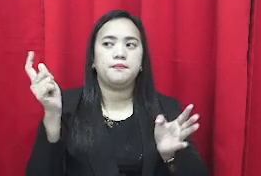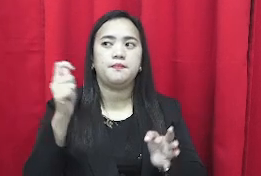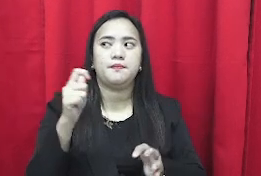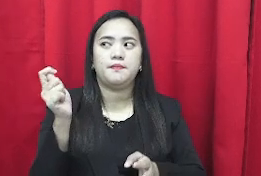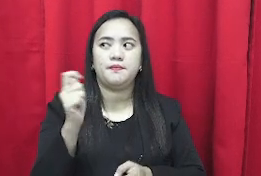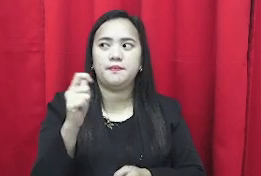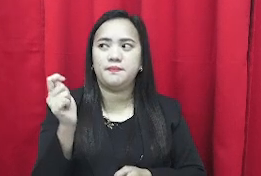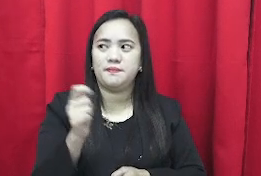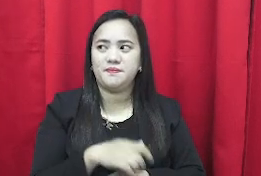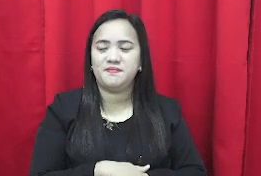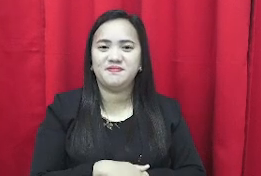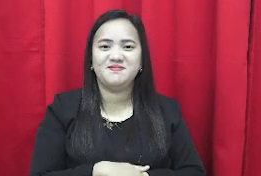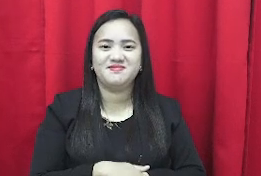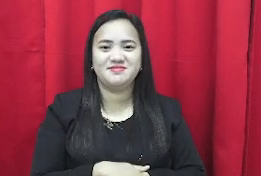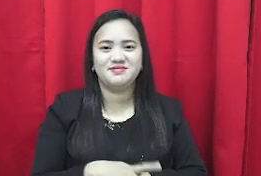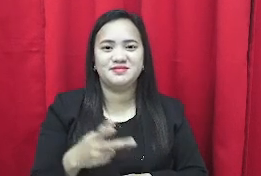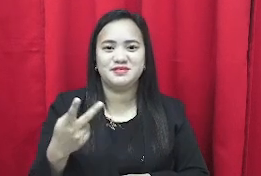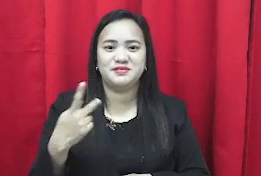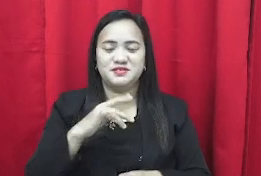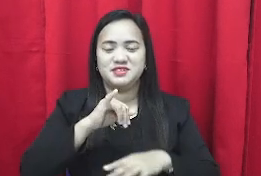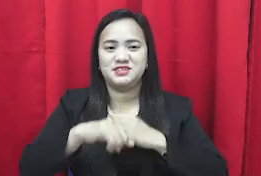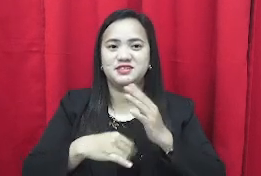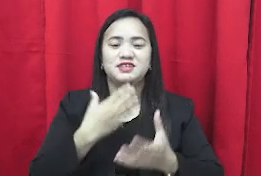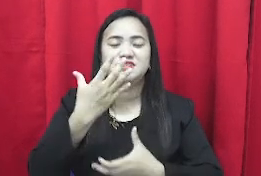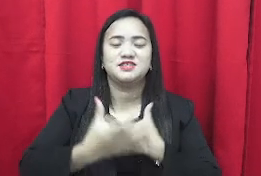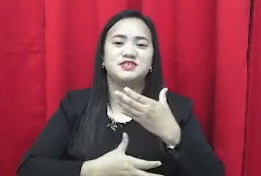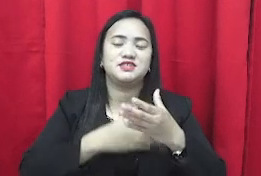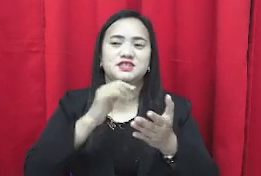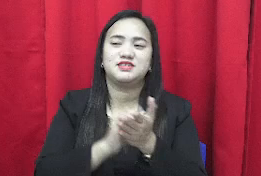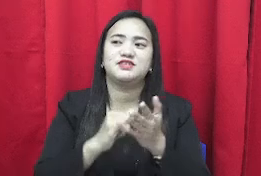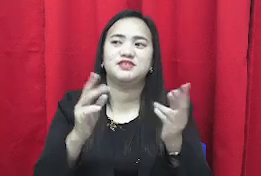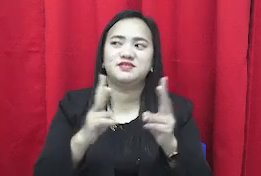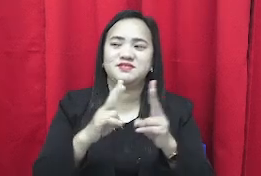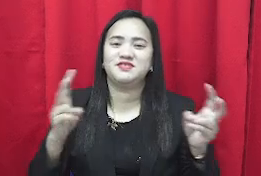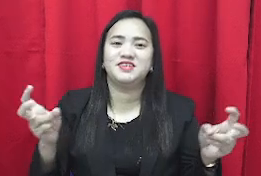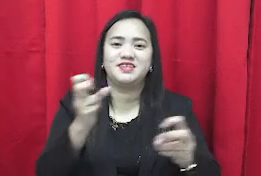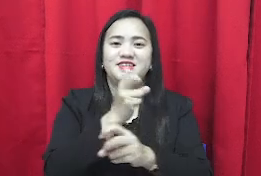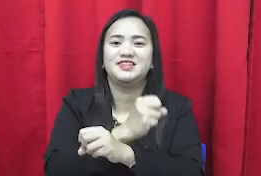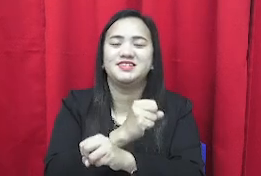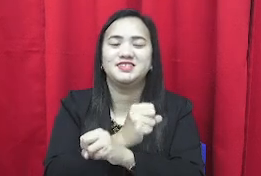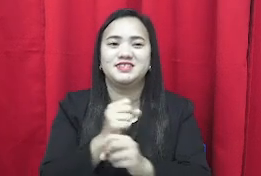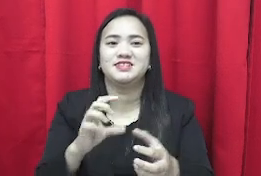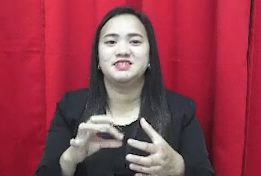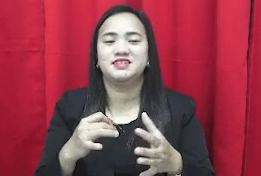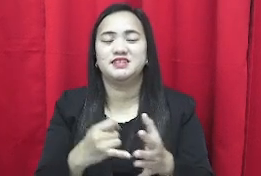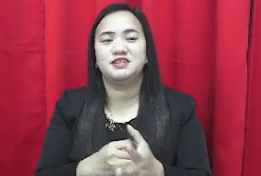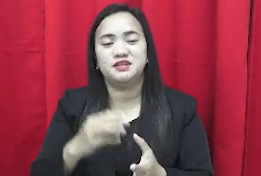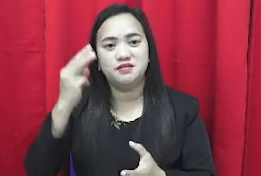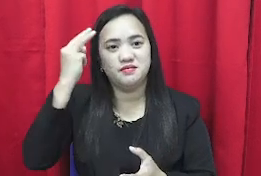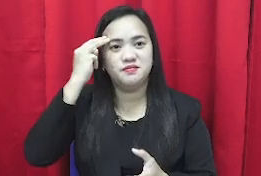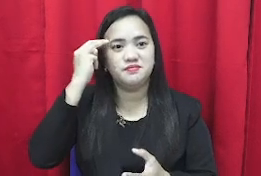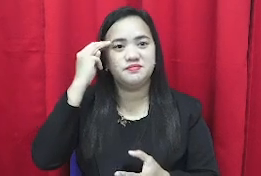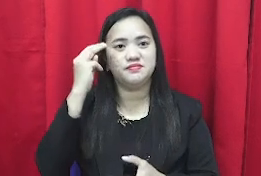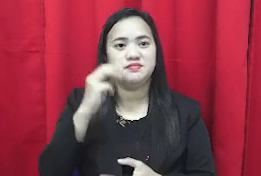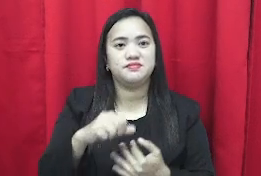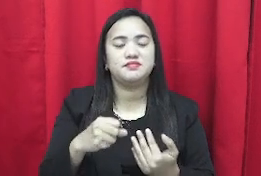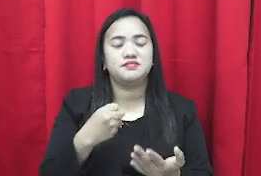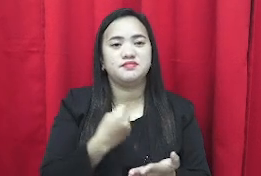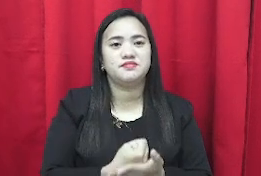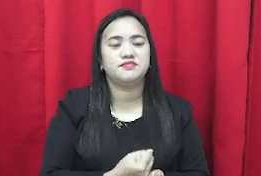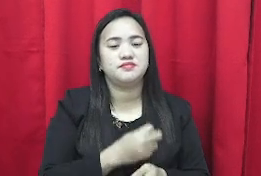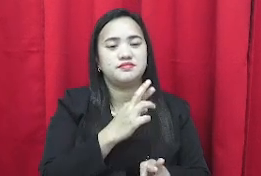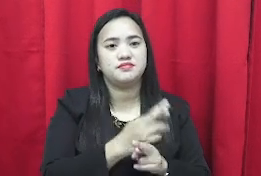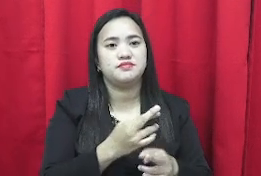ay sumabog o Mahirap pagka yung mga alam mo sir Joo ang mindset ko ngayon magkaka eh talagang